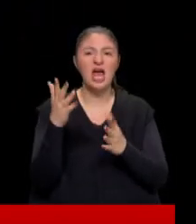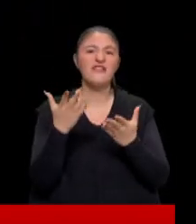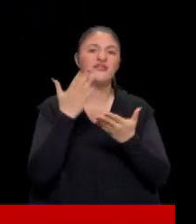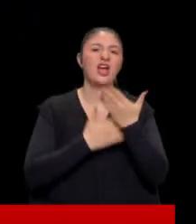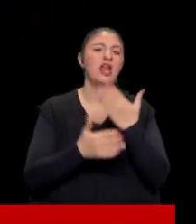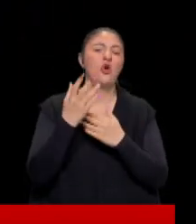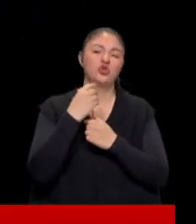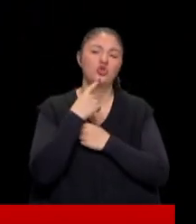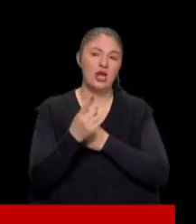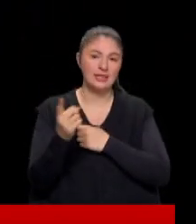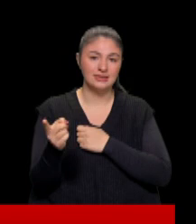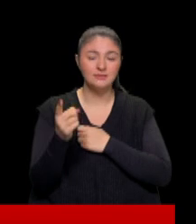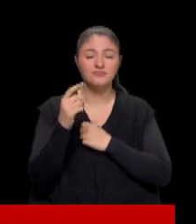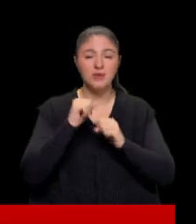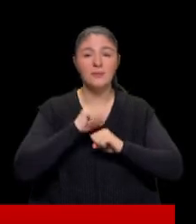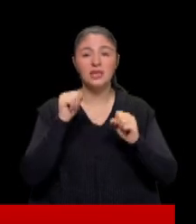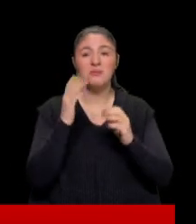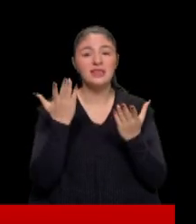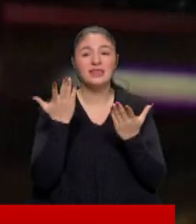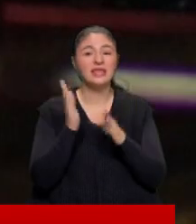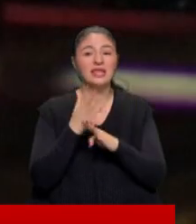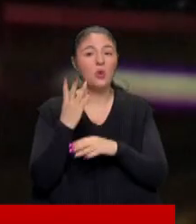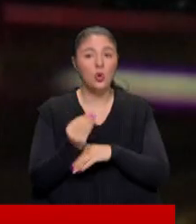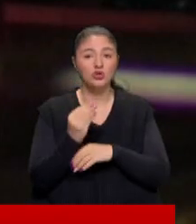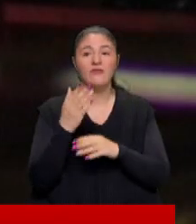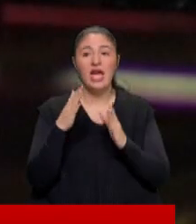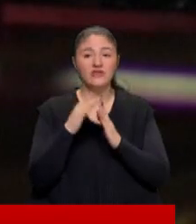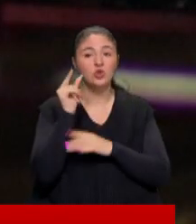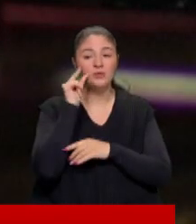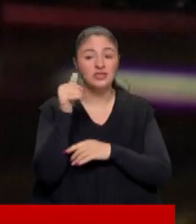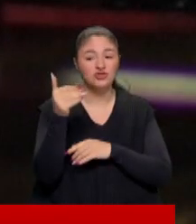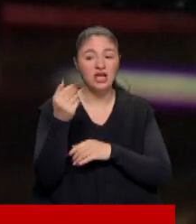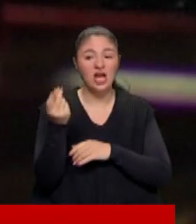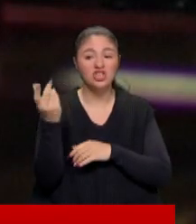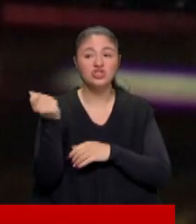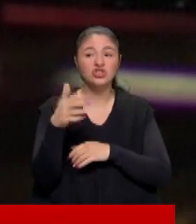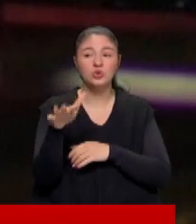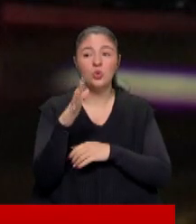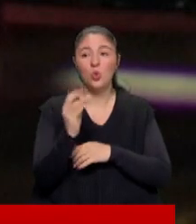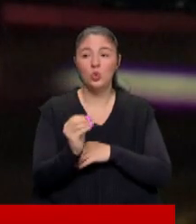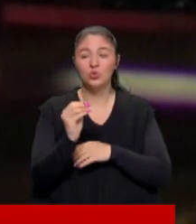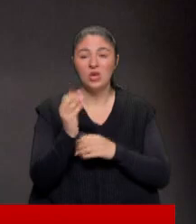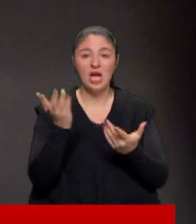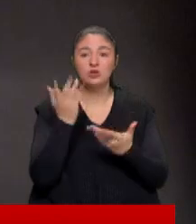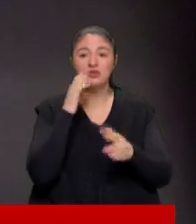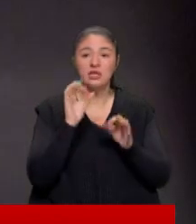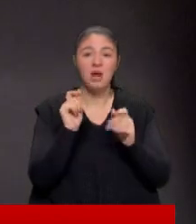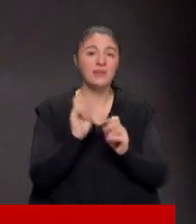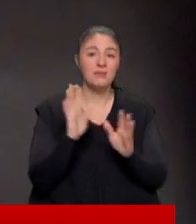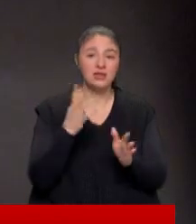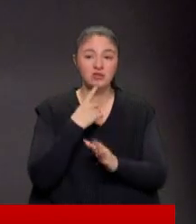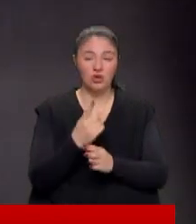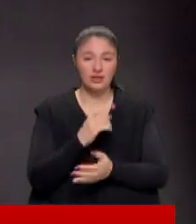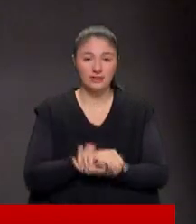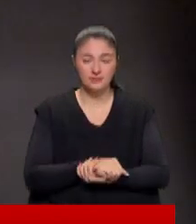hafif yaralandığını açıkladı. Patlamaya neyin yol açtığının ve evde şüpheli dışında kaç kişinin bulunduğunun henüz tespit